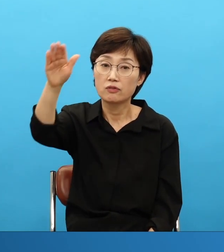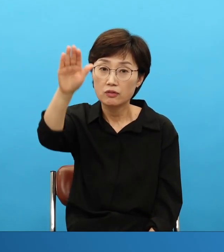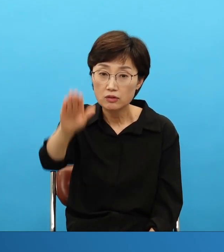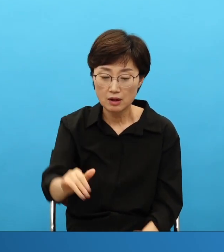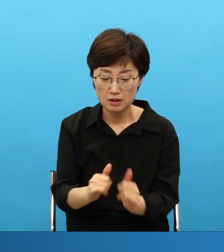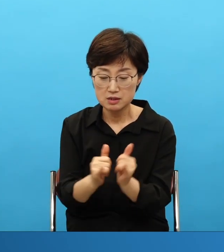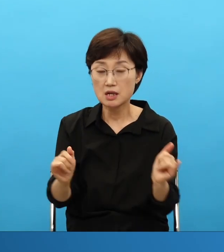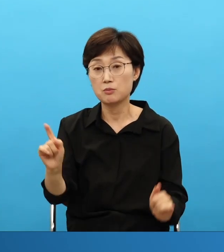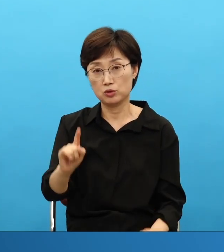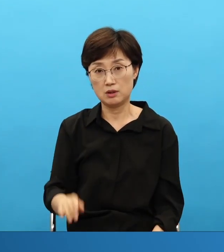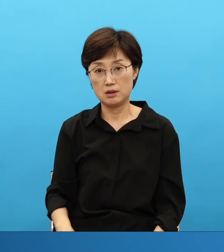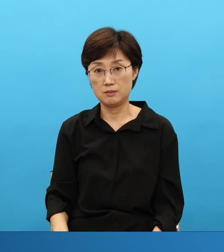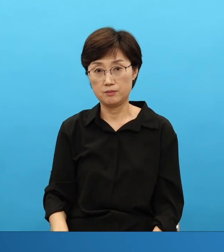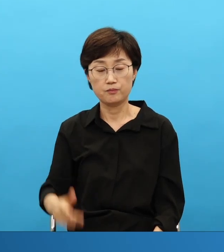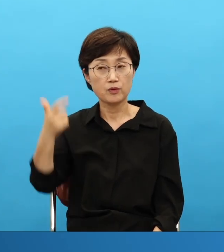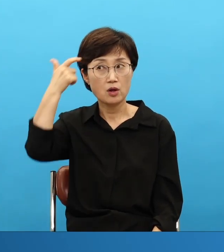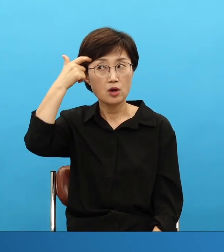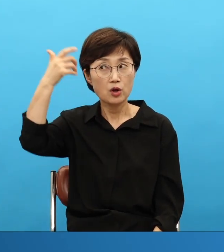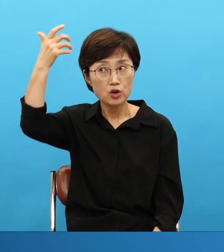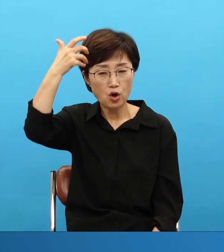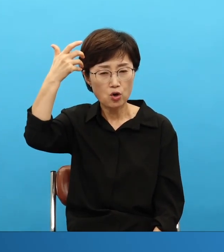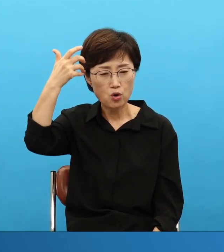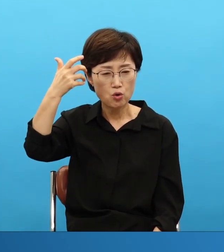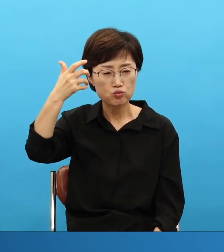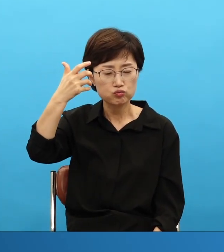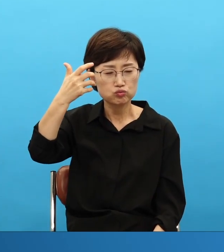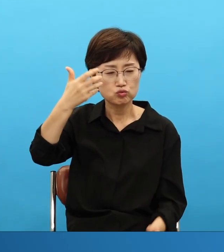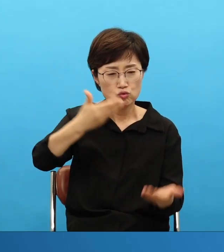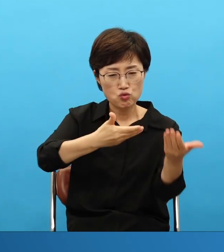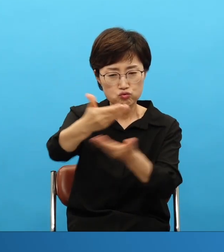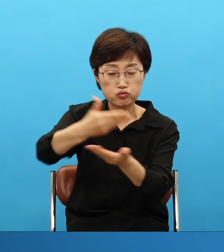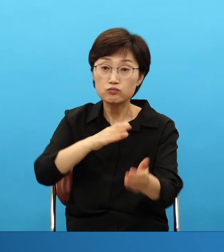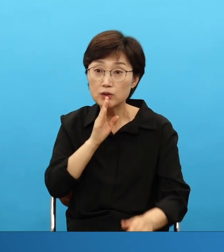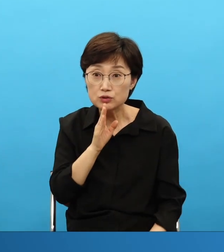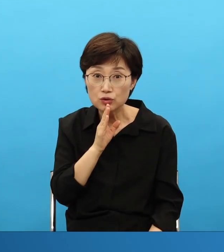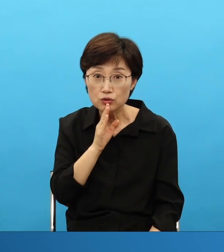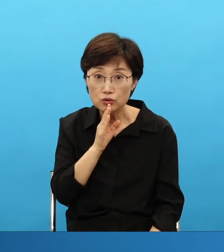한 통합니다 아버지 살려야지 그러면